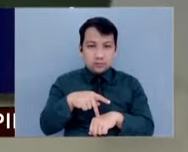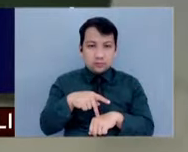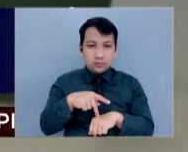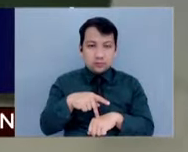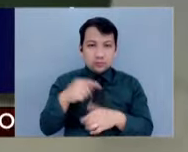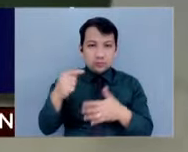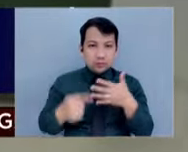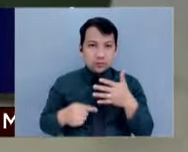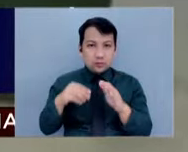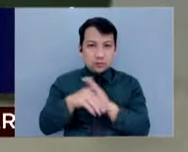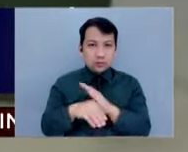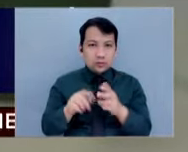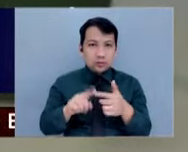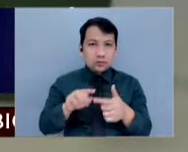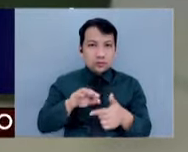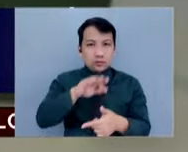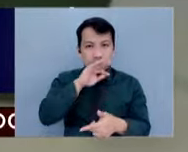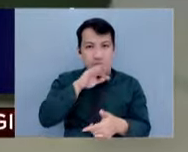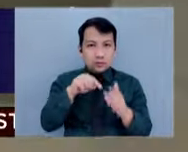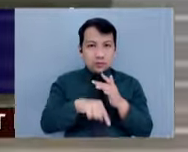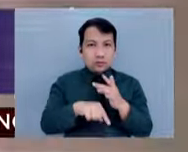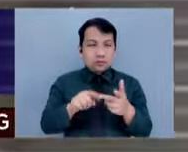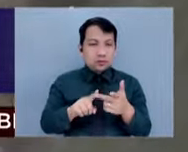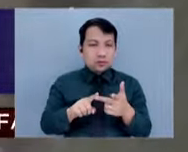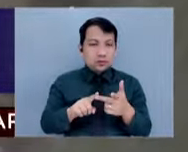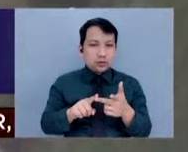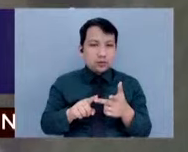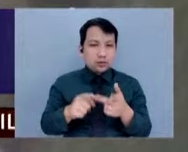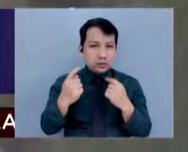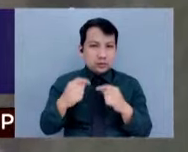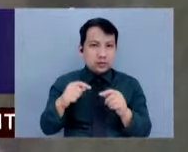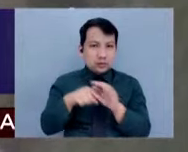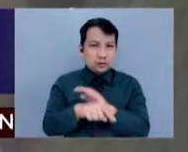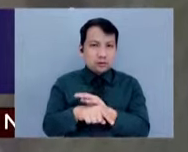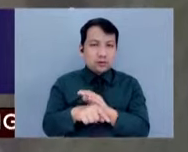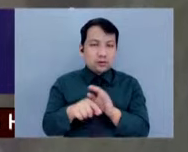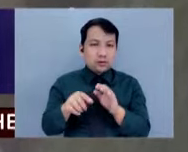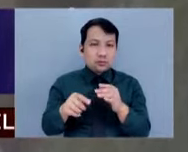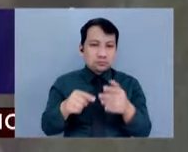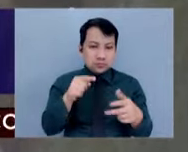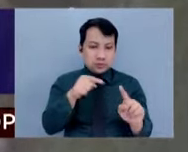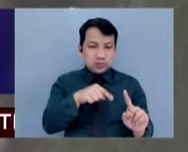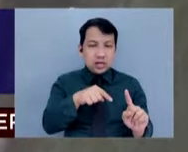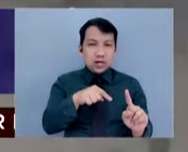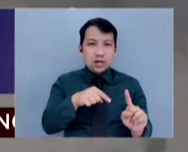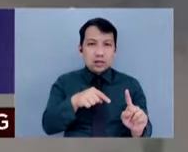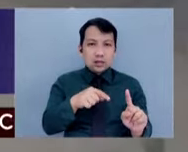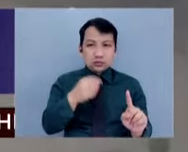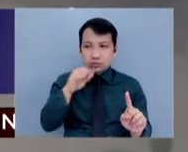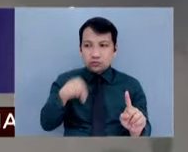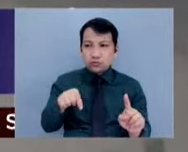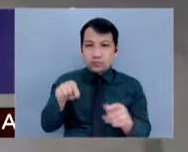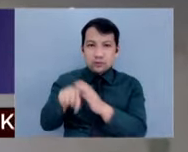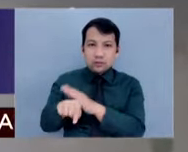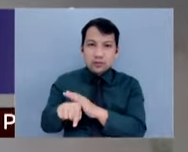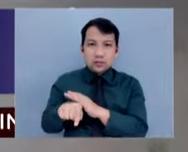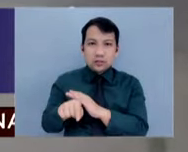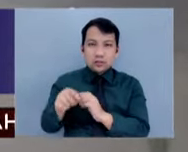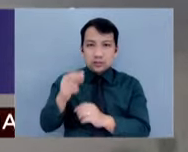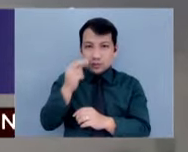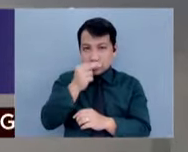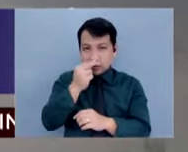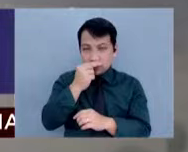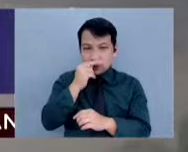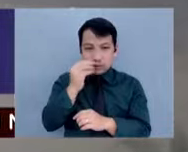murder, frustrated murder at attempted murder. Si Teves ang tinuturong mastermind sa pagpatay kay dating Negros Oriental